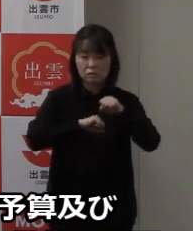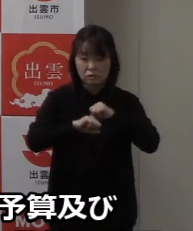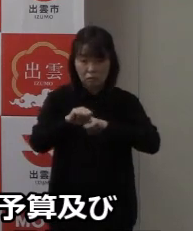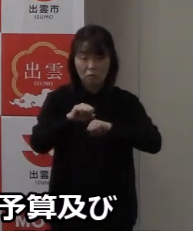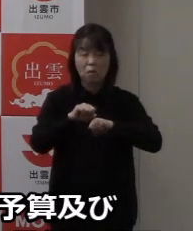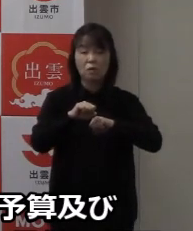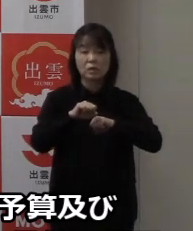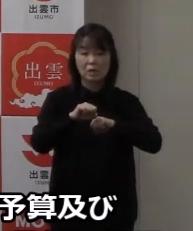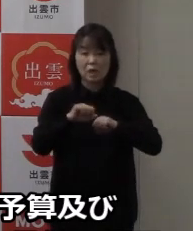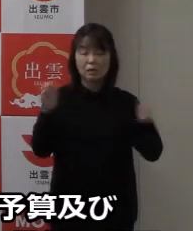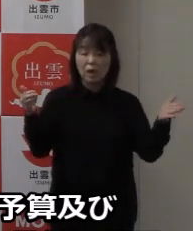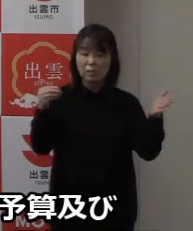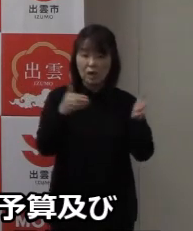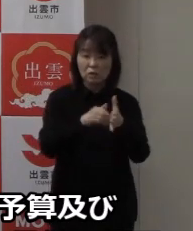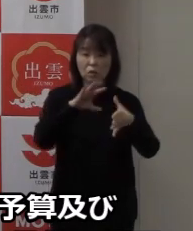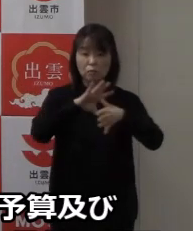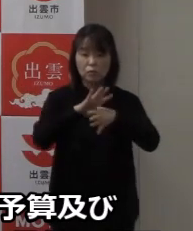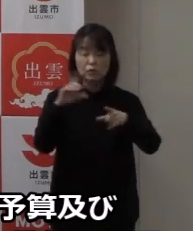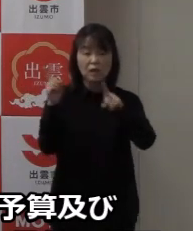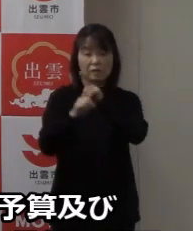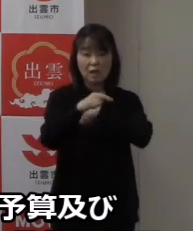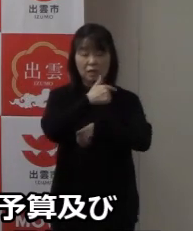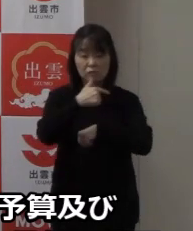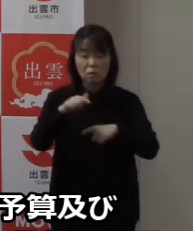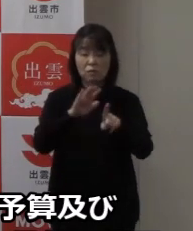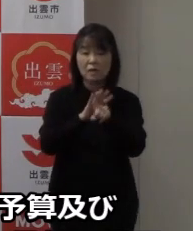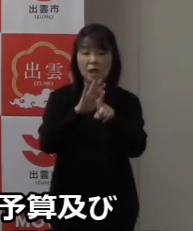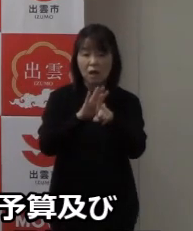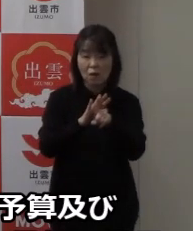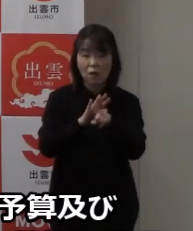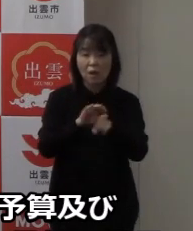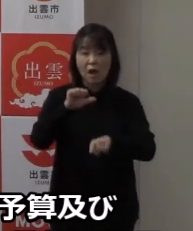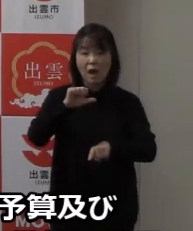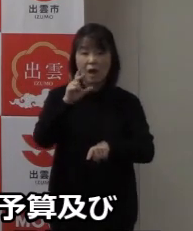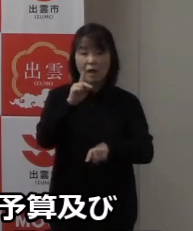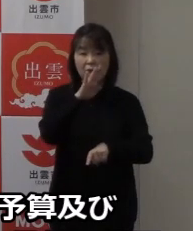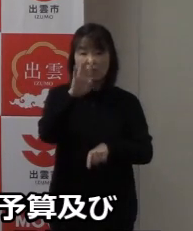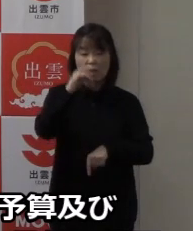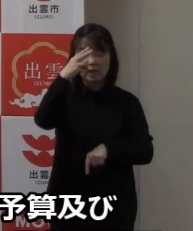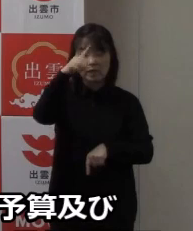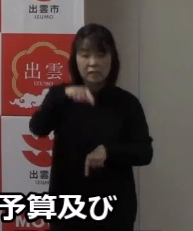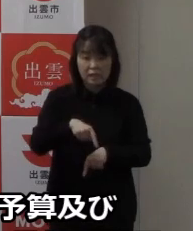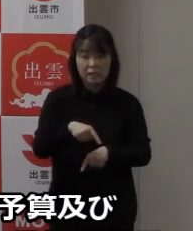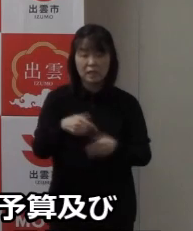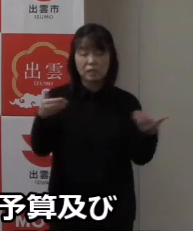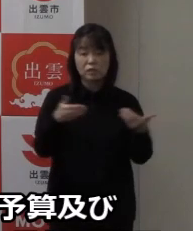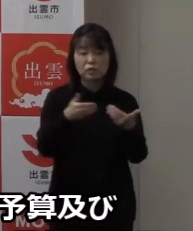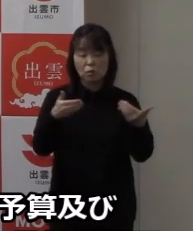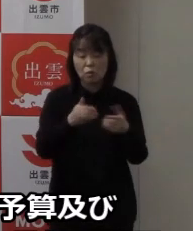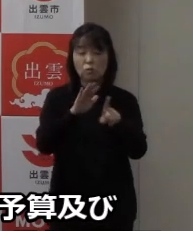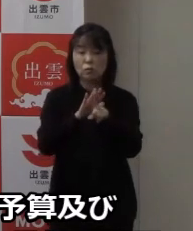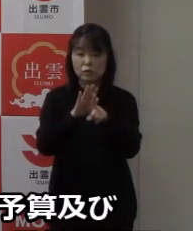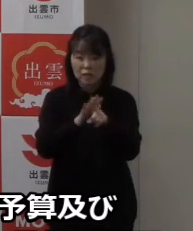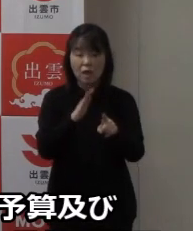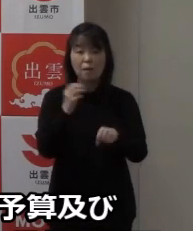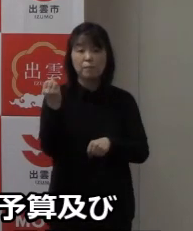である文化祭等支援してまいりますし、アカデミー事業を運営してまいり、あとスポーツの方も、